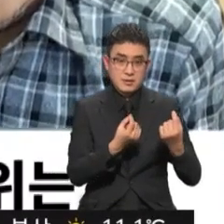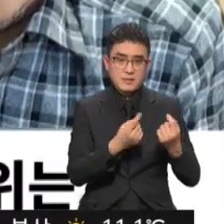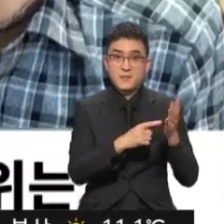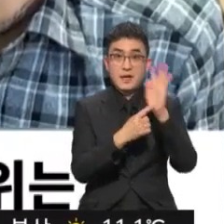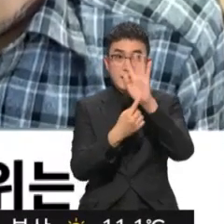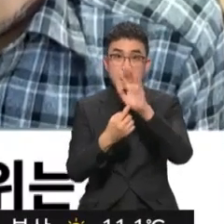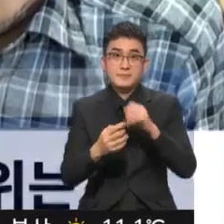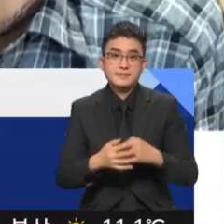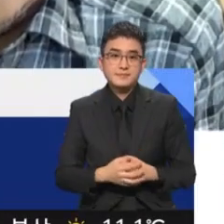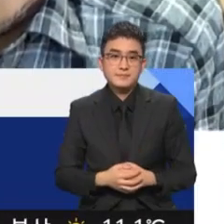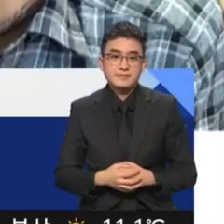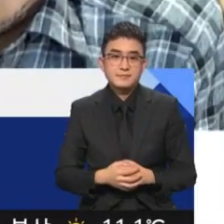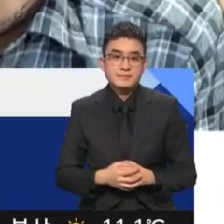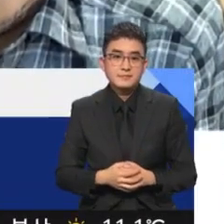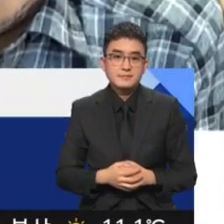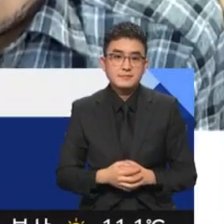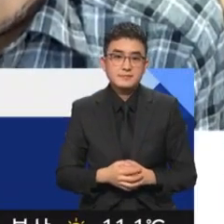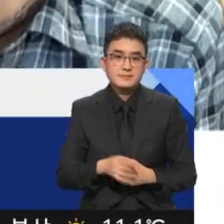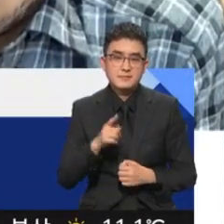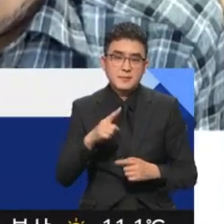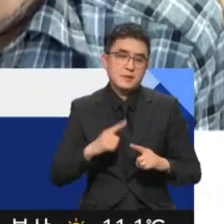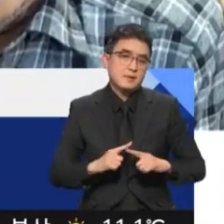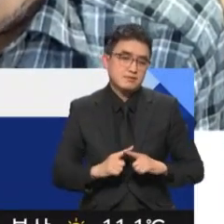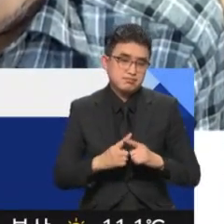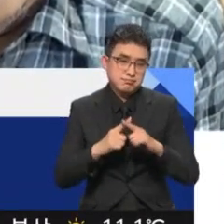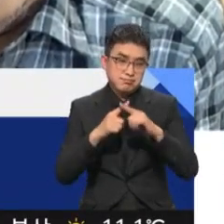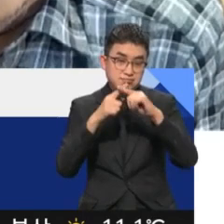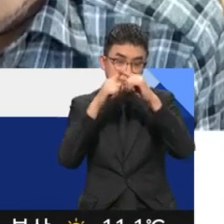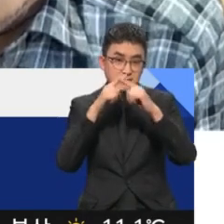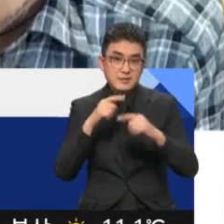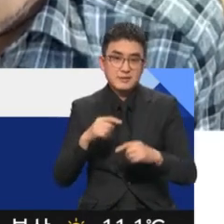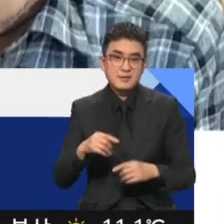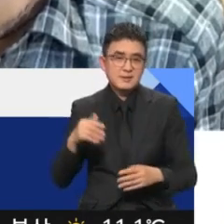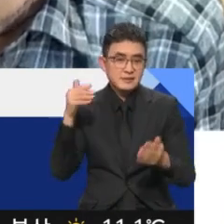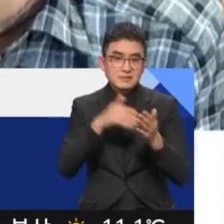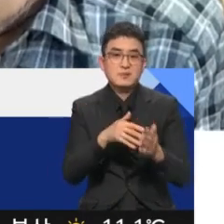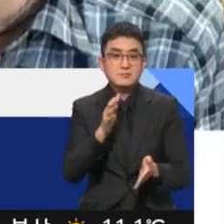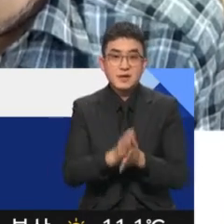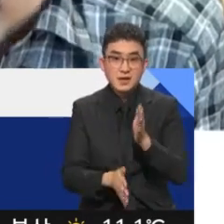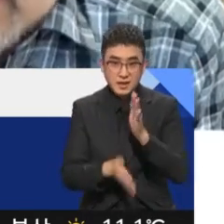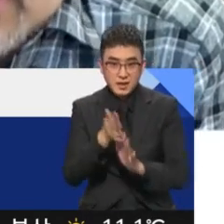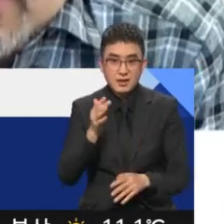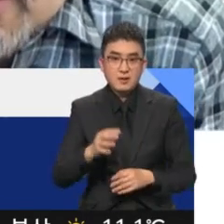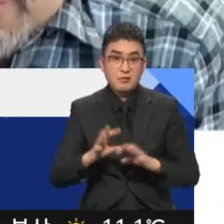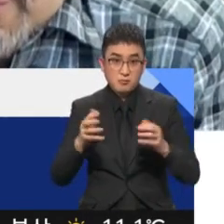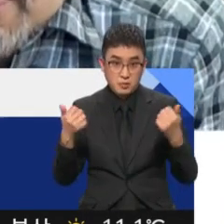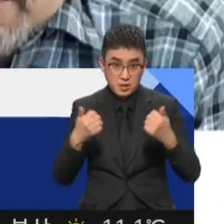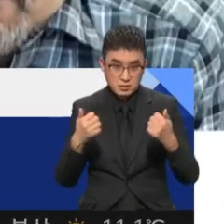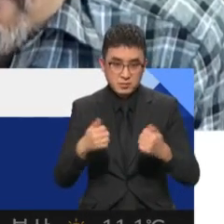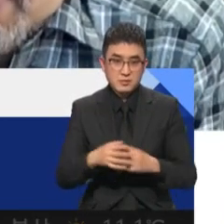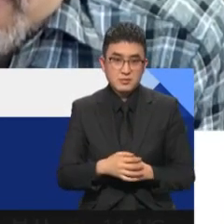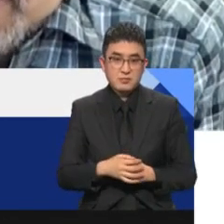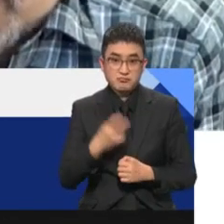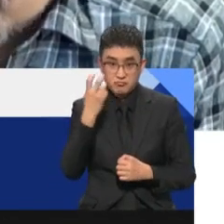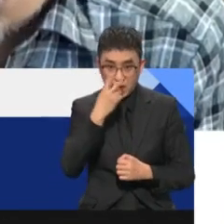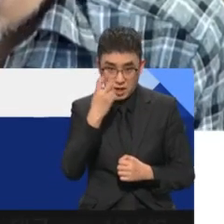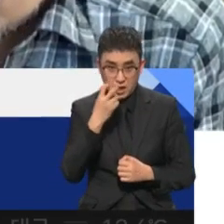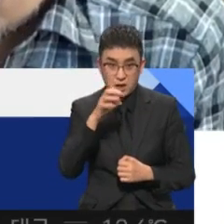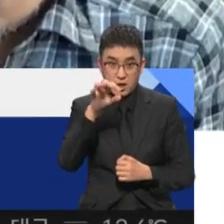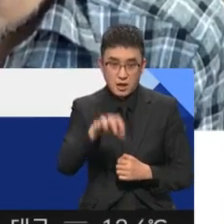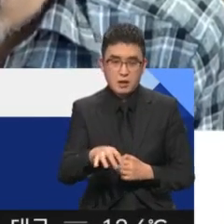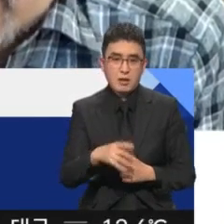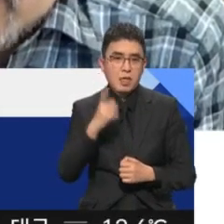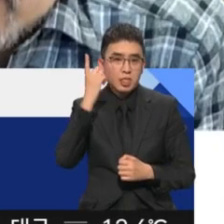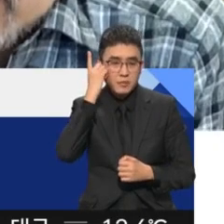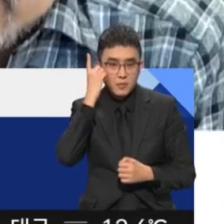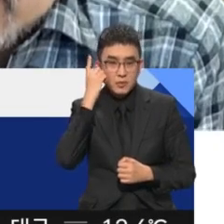이거 가지고 진실 논쟁해봐야 끝이 없고 그렇지. 국회에서는 그냥 수사기관에서 핸드폰 까고 CCTV 까고 그러면 빨리 끝내는